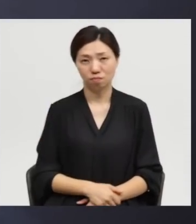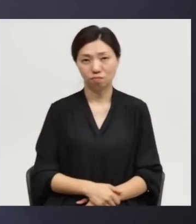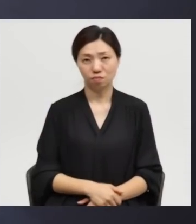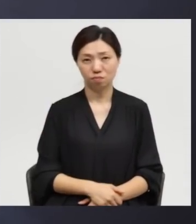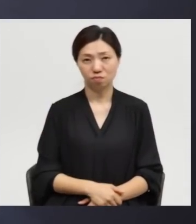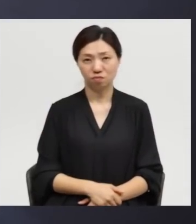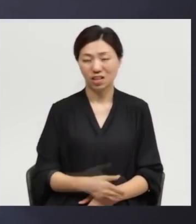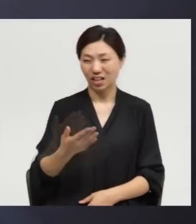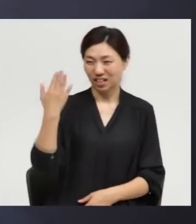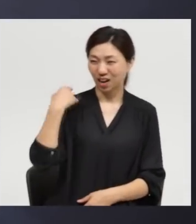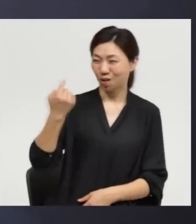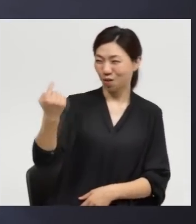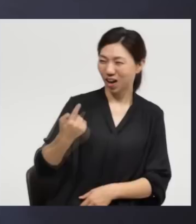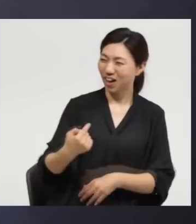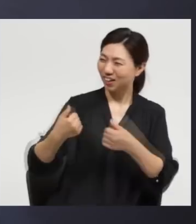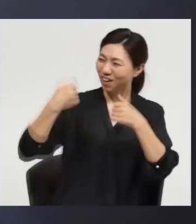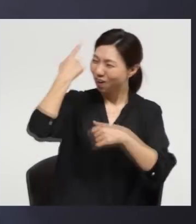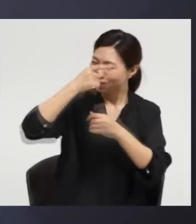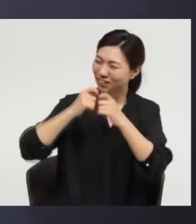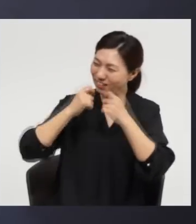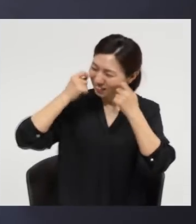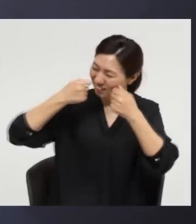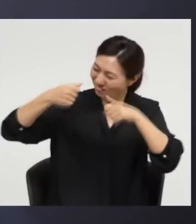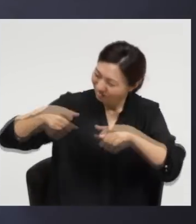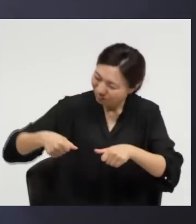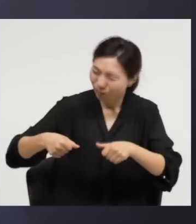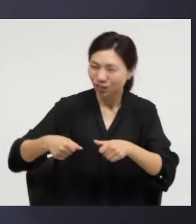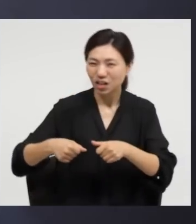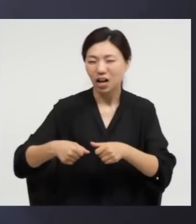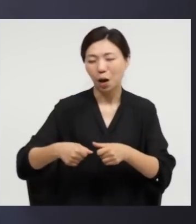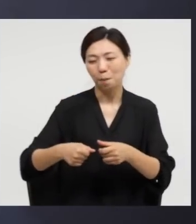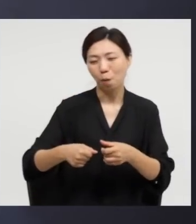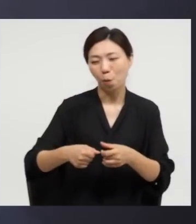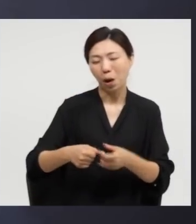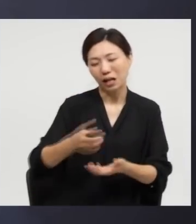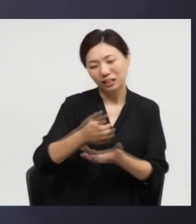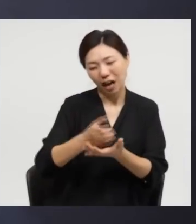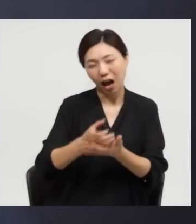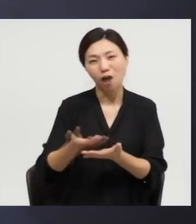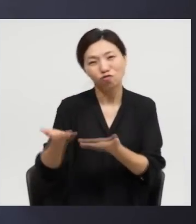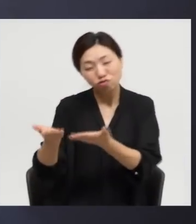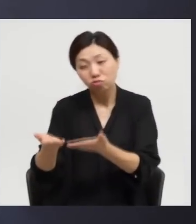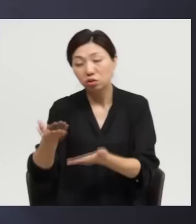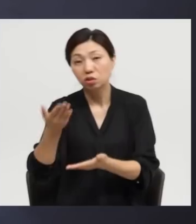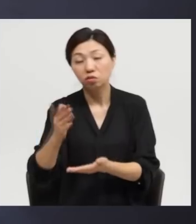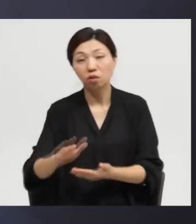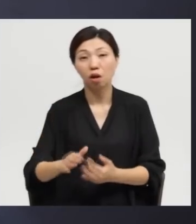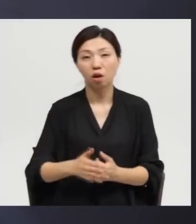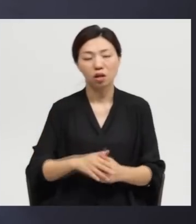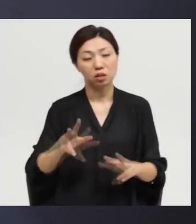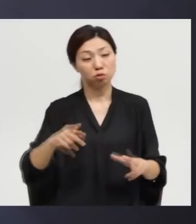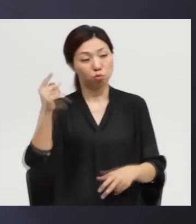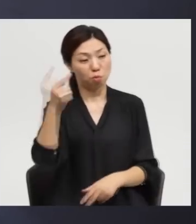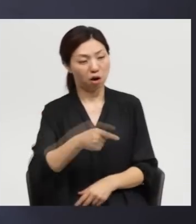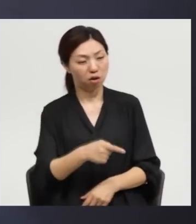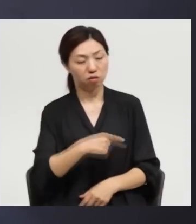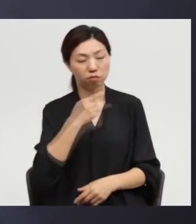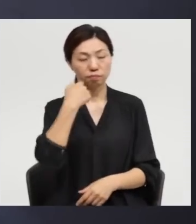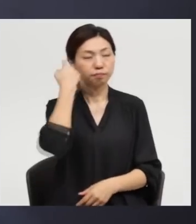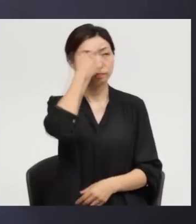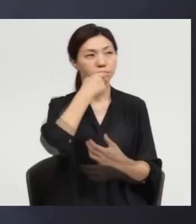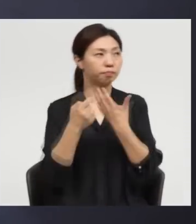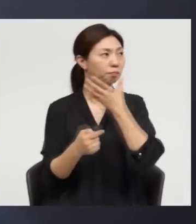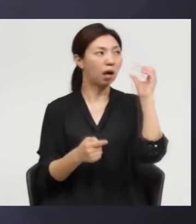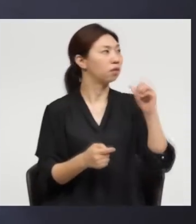뭐 전에 같은 뭐 거사님 오셨느냐 그러고 뭐 차도 내고 여러 가지 이렇게 했는데 이제 와도